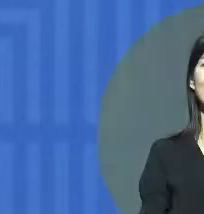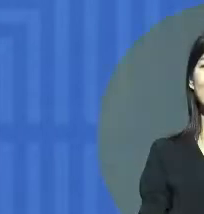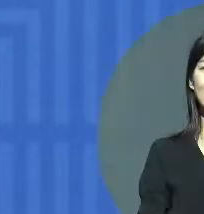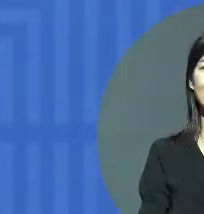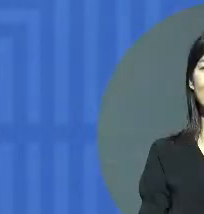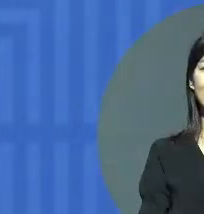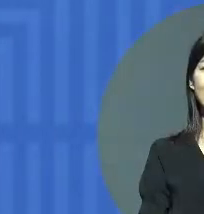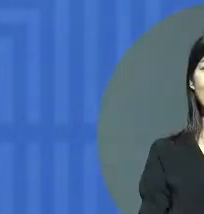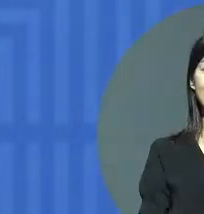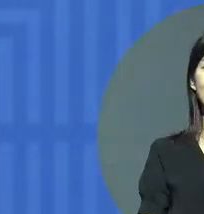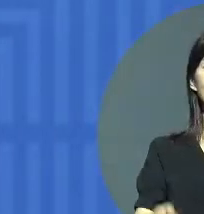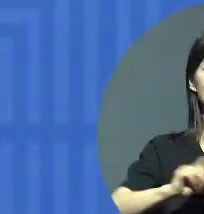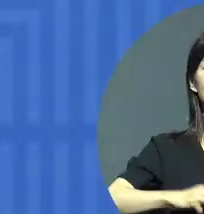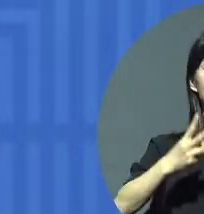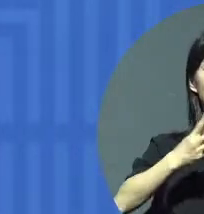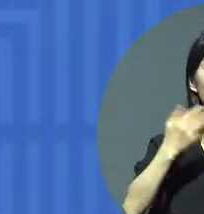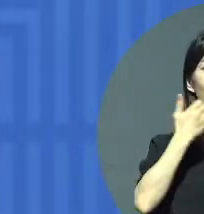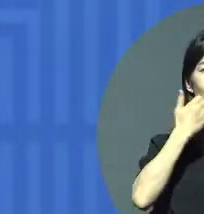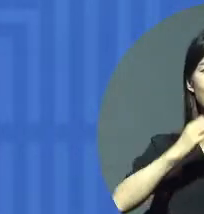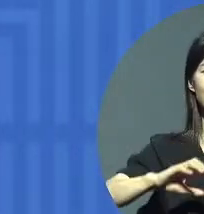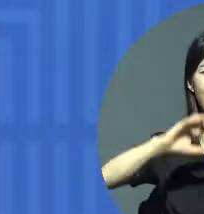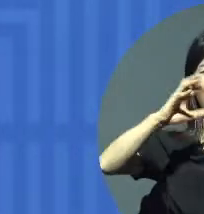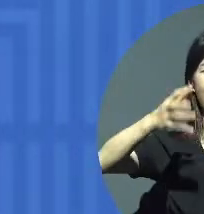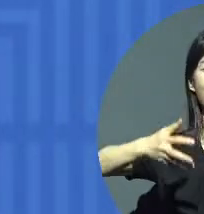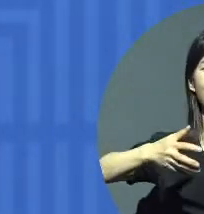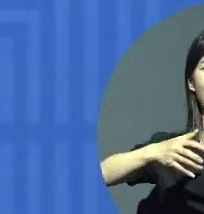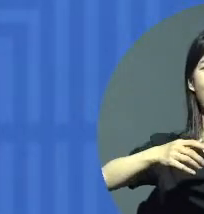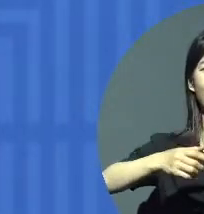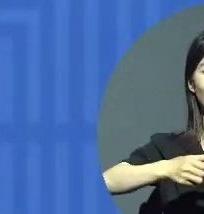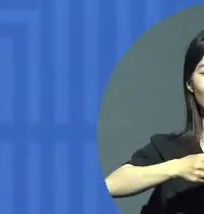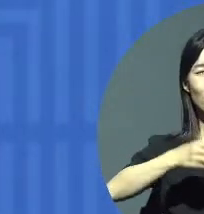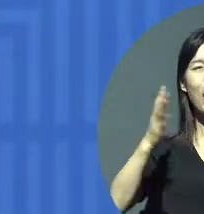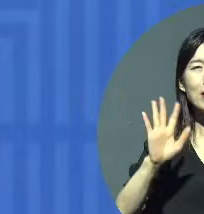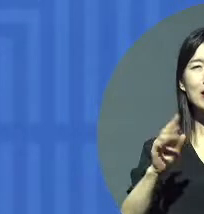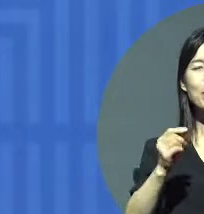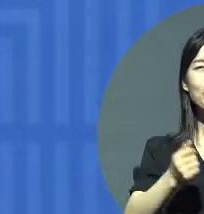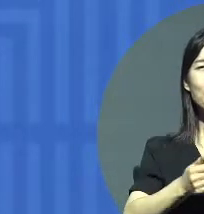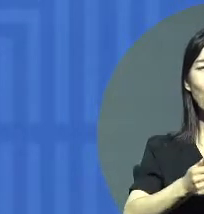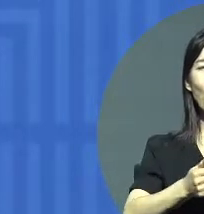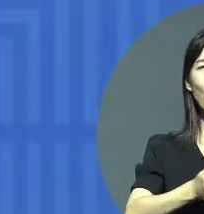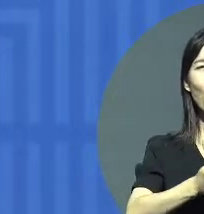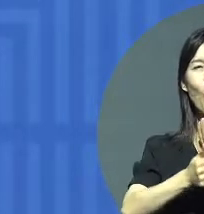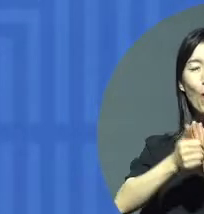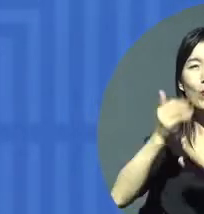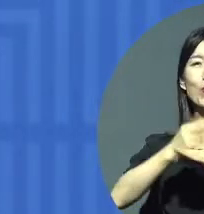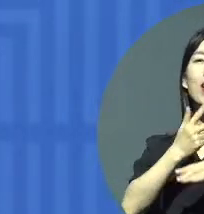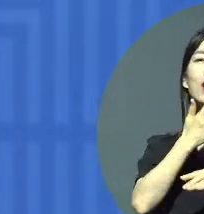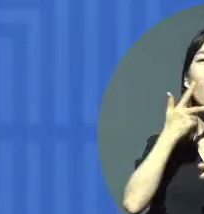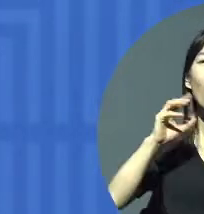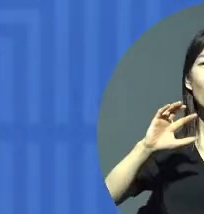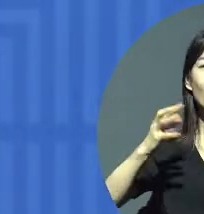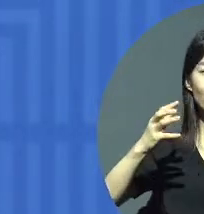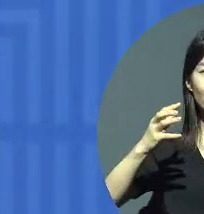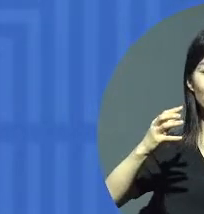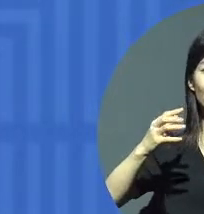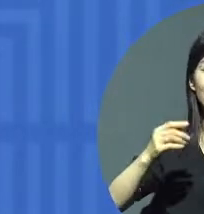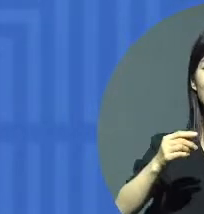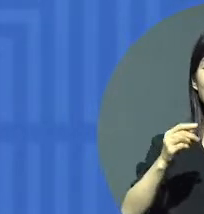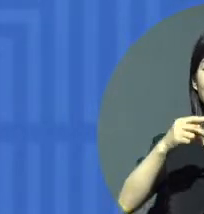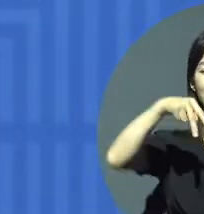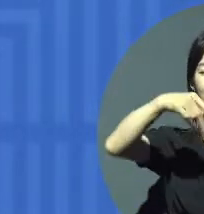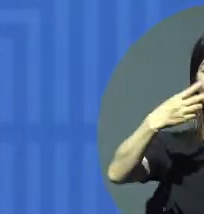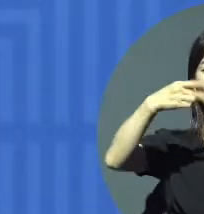다음 모실 연사분은요, 세계적으로 떠오르는 젊은 디자인 리더입니다. 영국 레이어 스튜디오